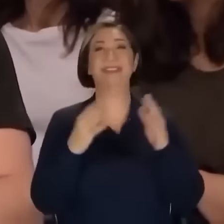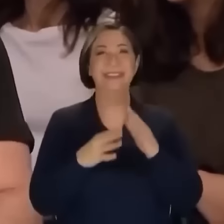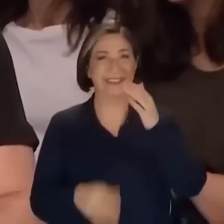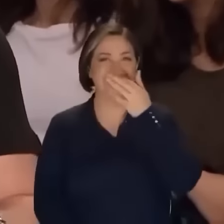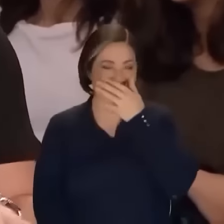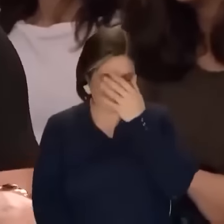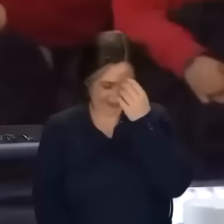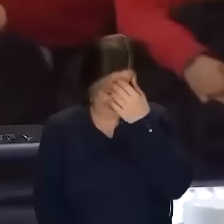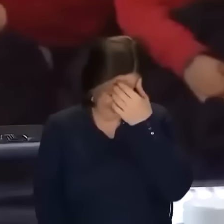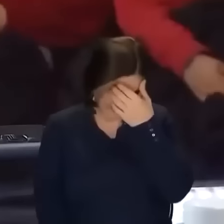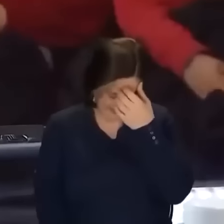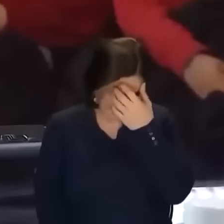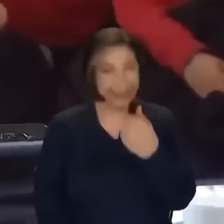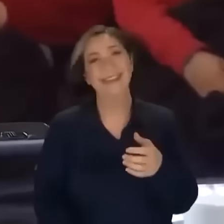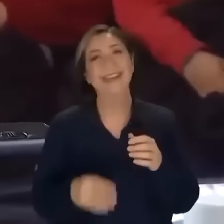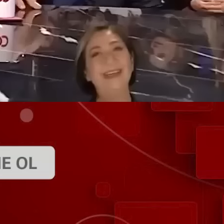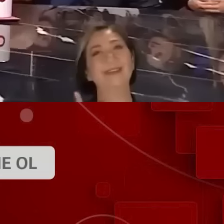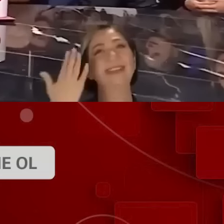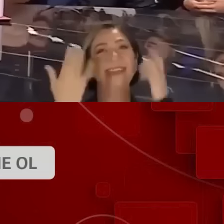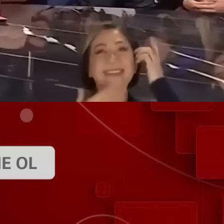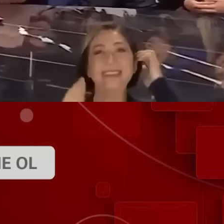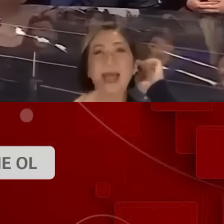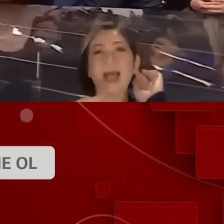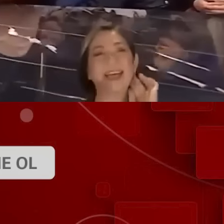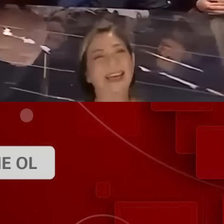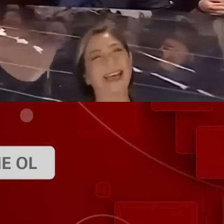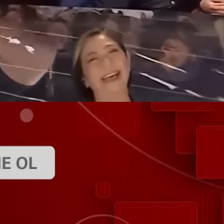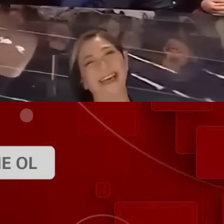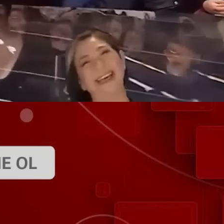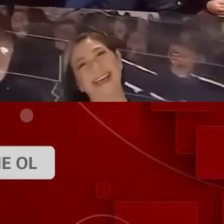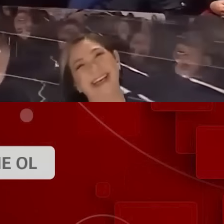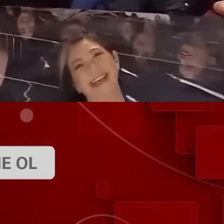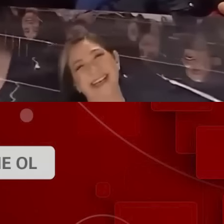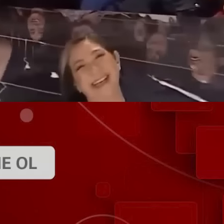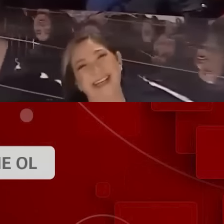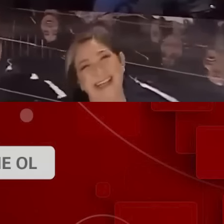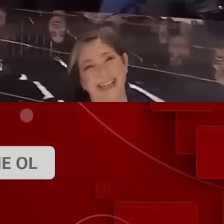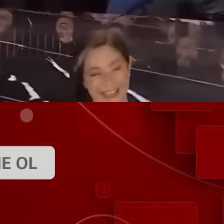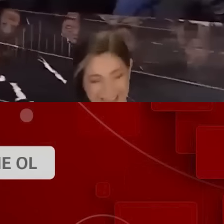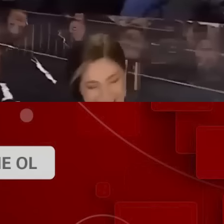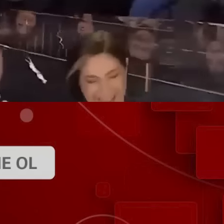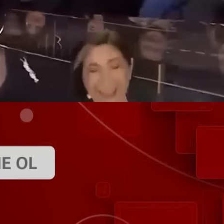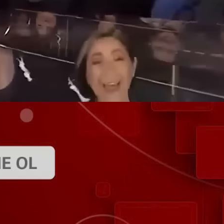yani hani hani şey vardı bizim gençliğimizde bim bam bom çatlasın